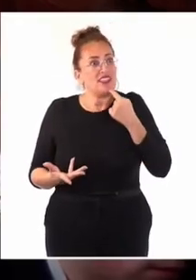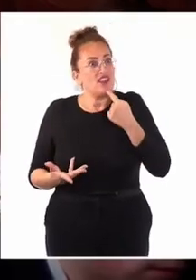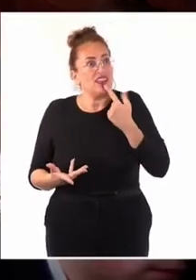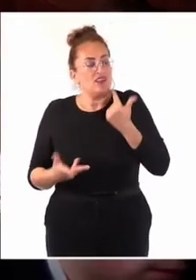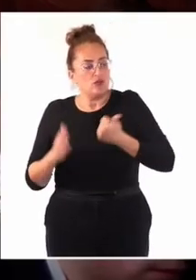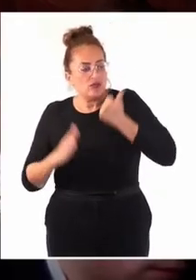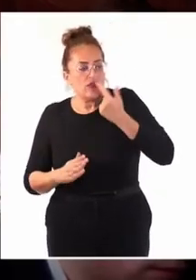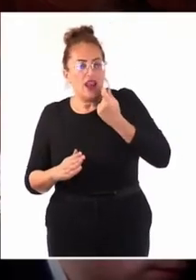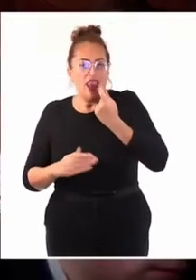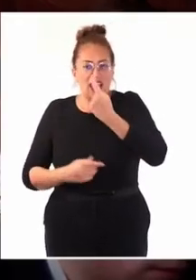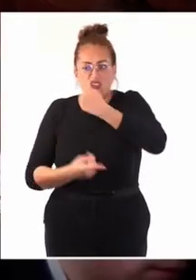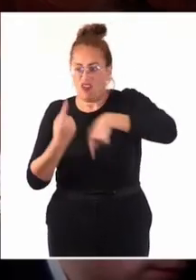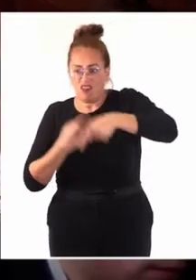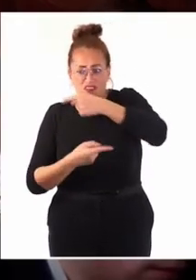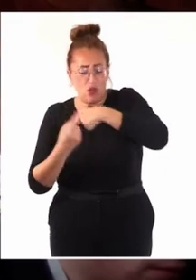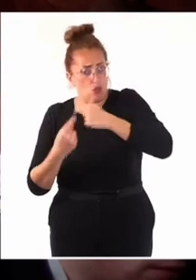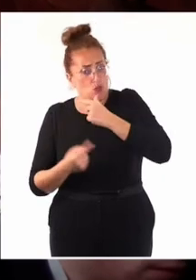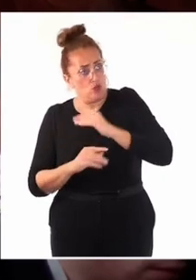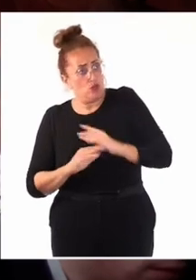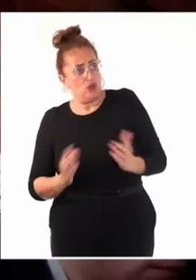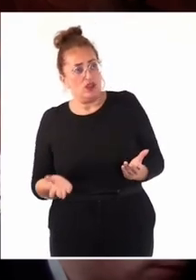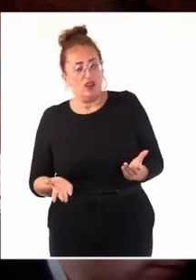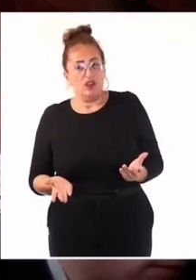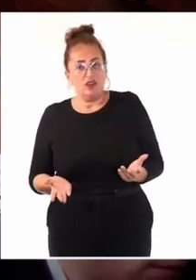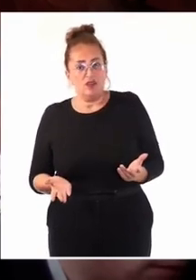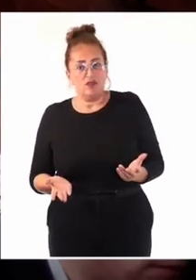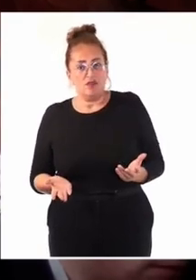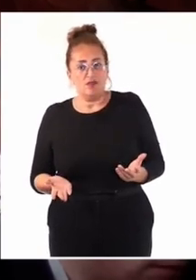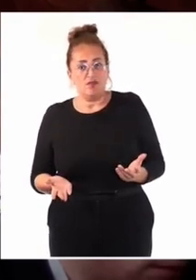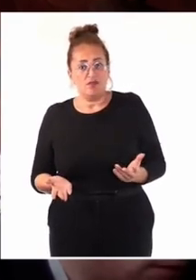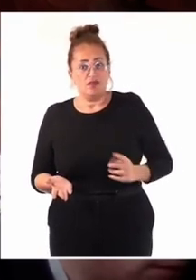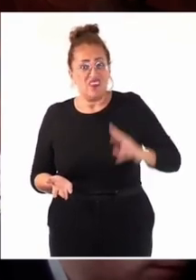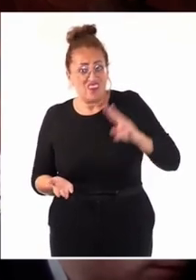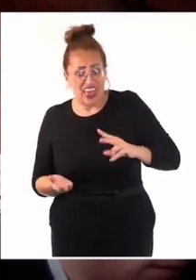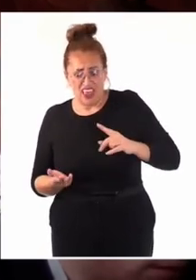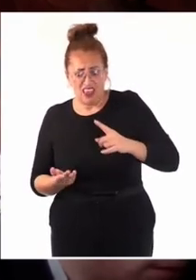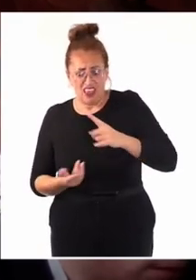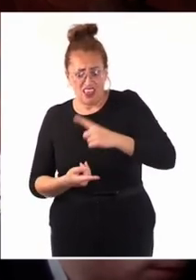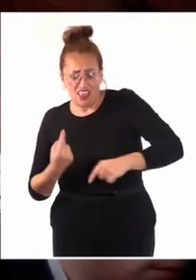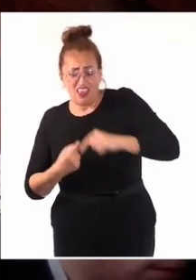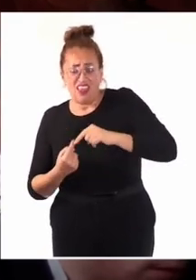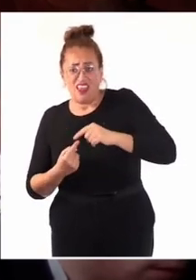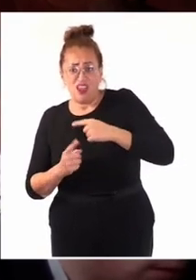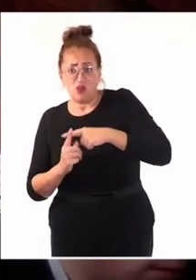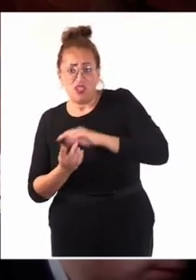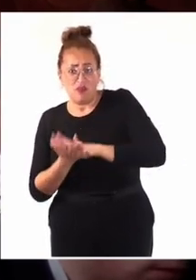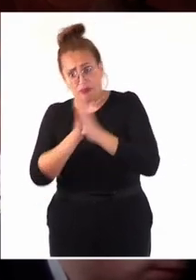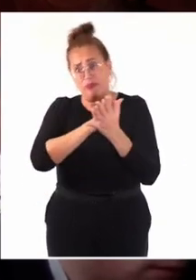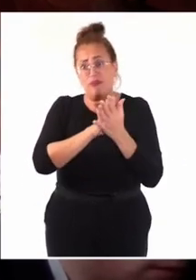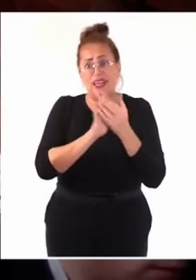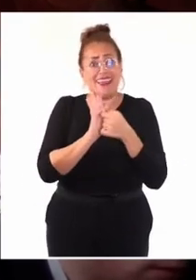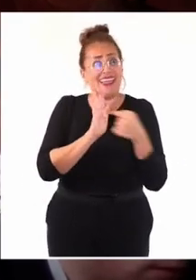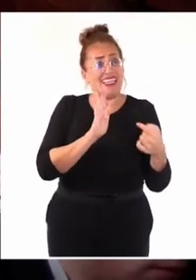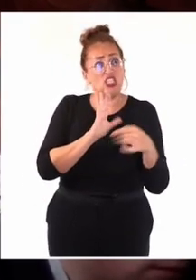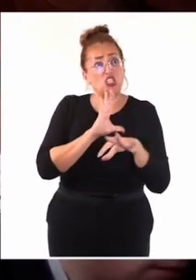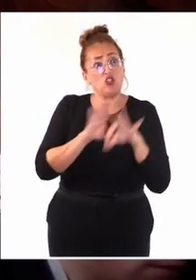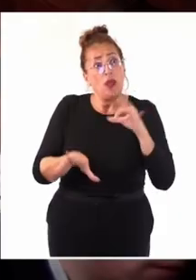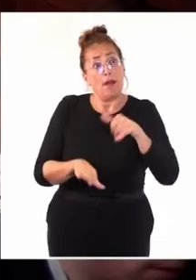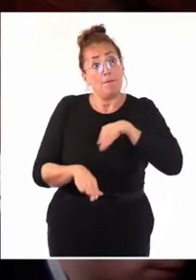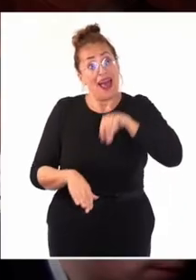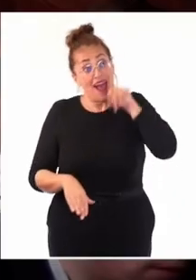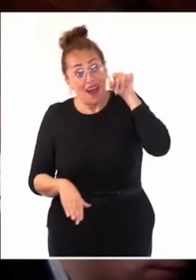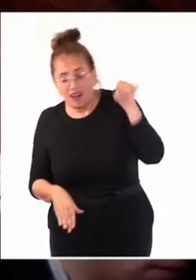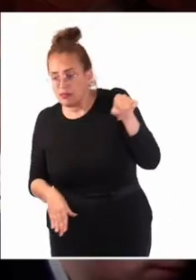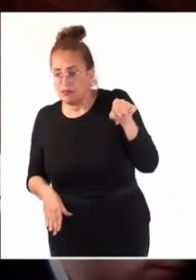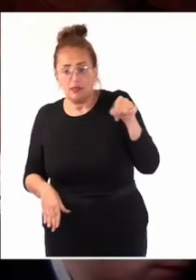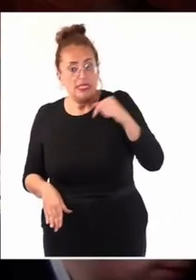des investissements. Vous avez enclenché la spirale infernale, c'est votre choix, c'est votre responsabilité.